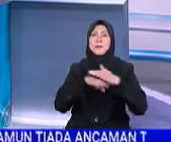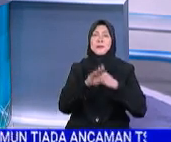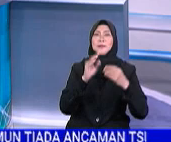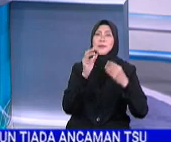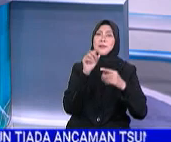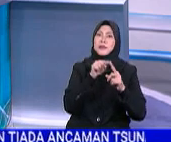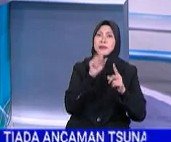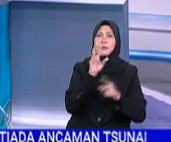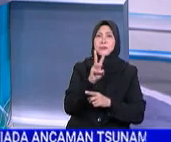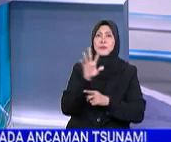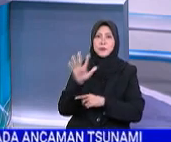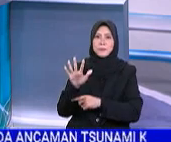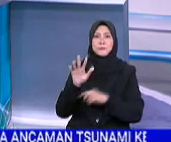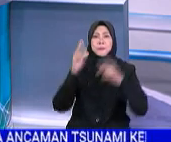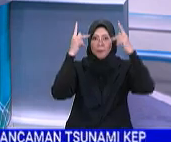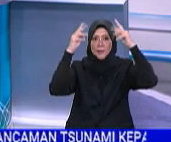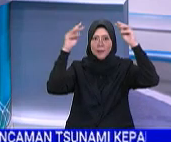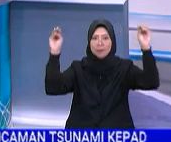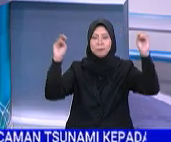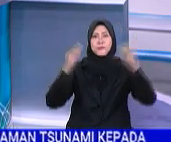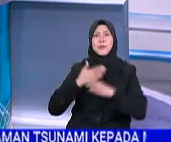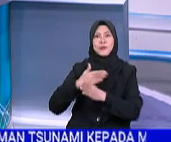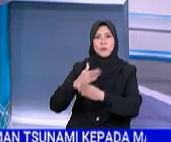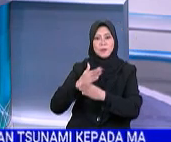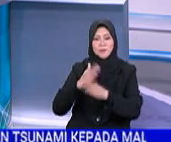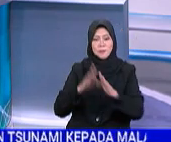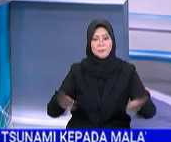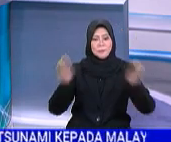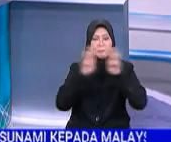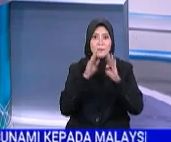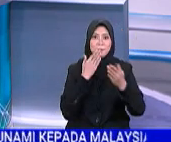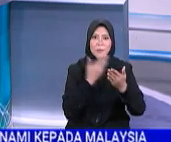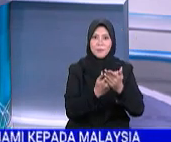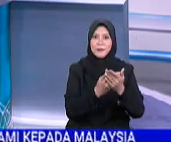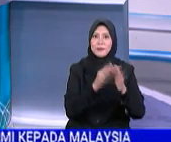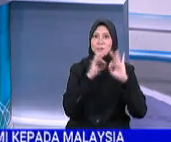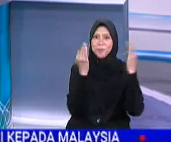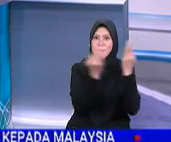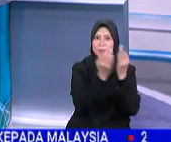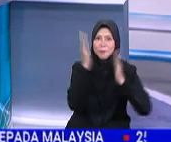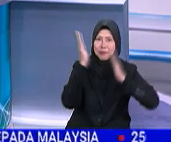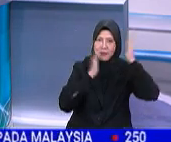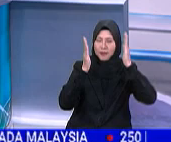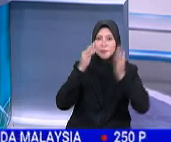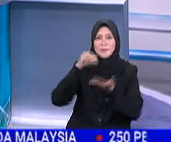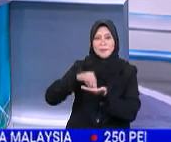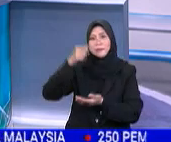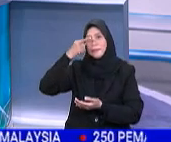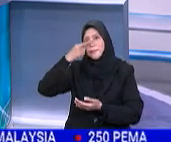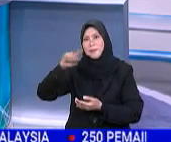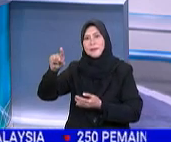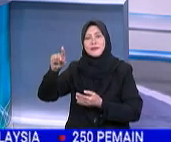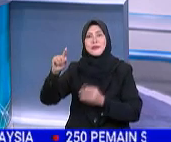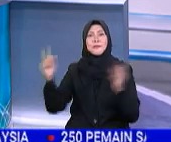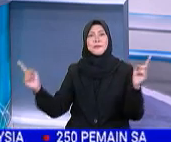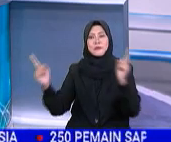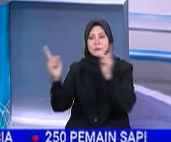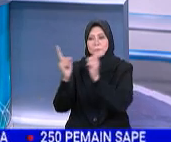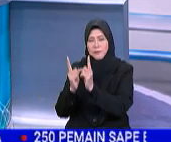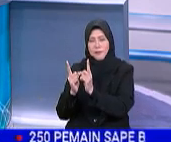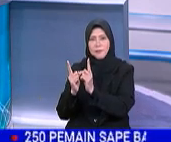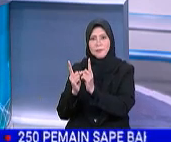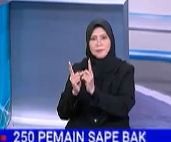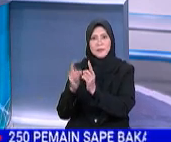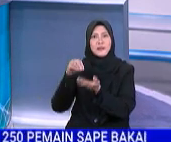Dan terdahulu, Perdana Menteri turut berkongsi berita baik itu kepada keluarga Malaysia di Thailand pada majlis perjumpaan yang